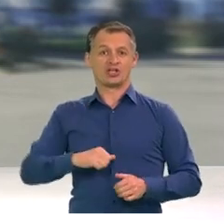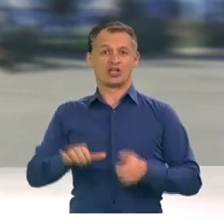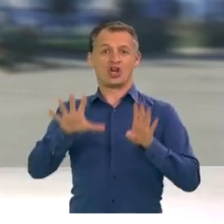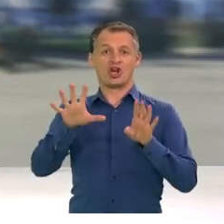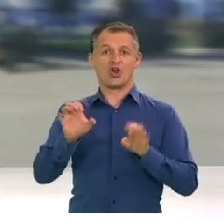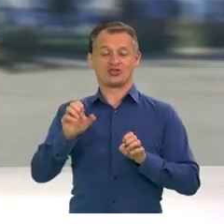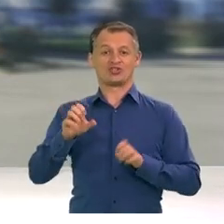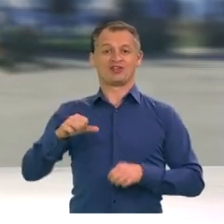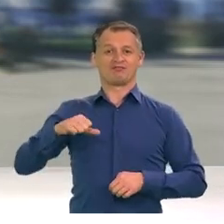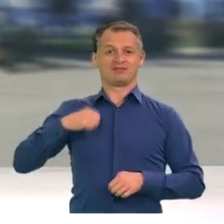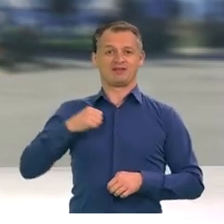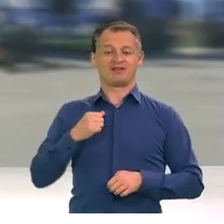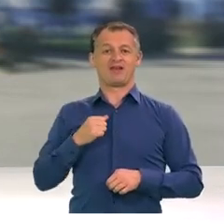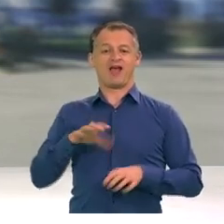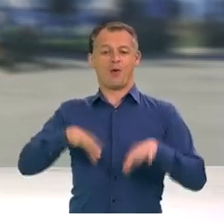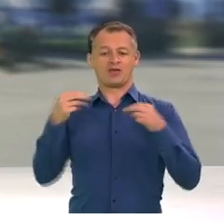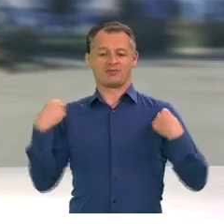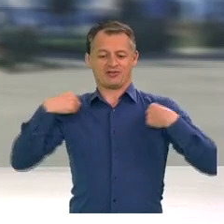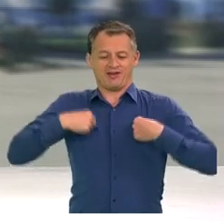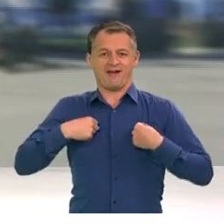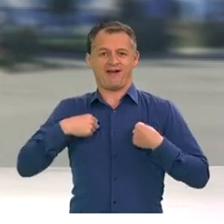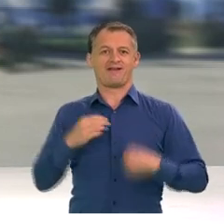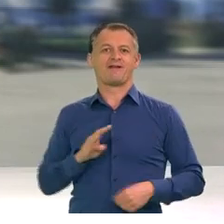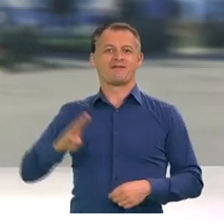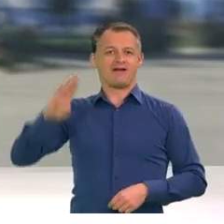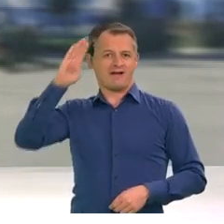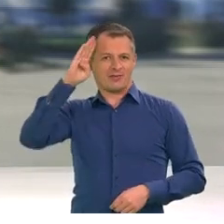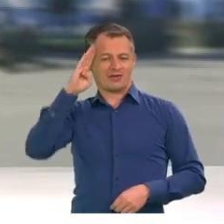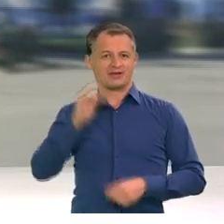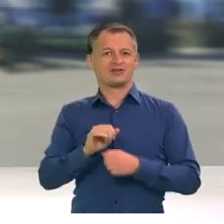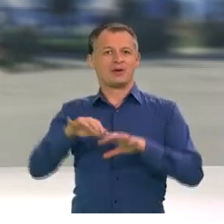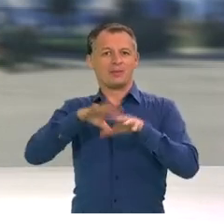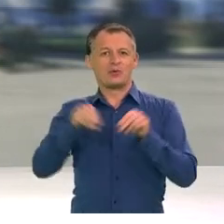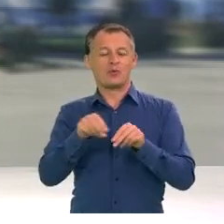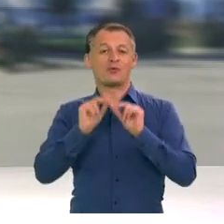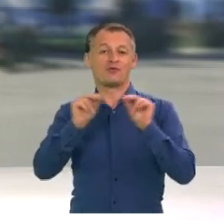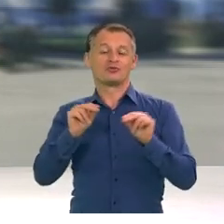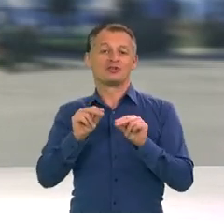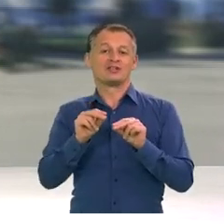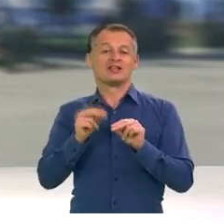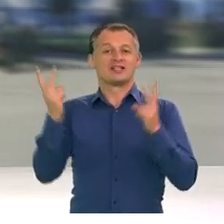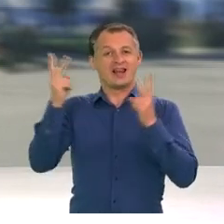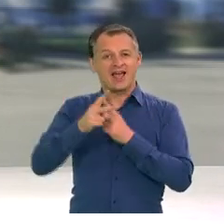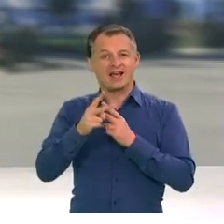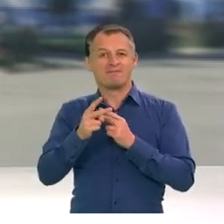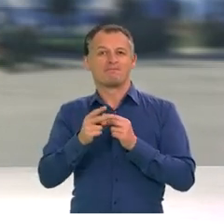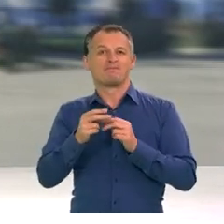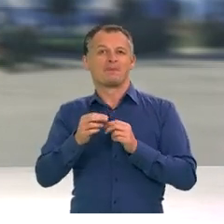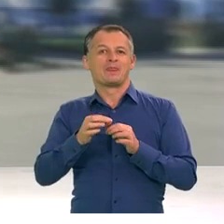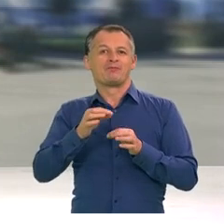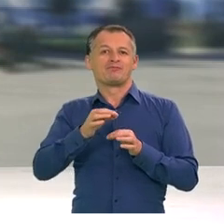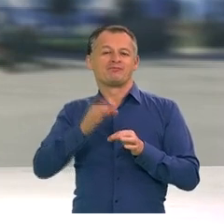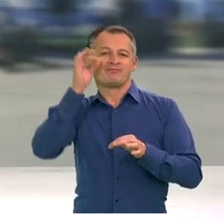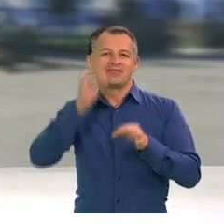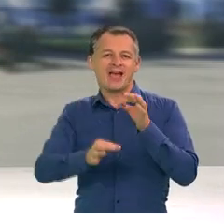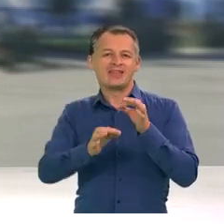ales să îmbrace haina militară și timp de 4 ani vor încerca să deslușească alături de profesorilor tainele marinei militare. Este primul an în